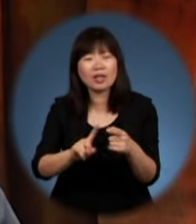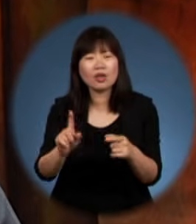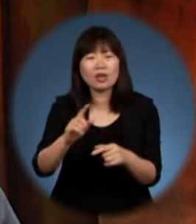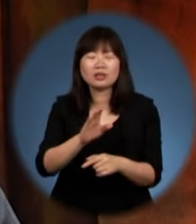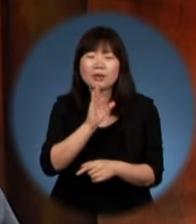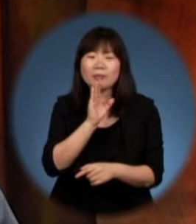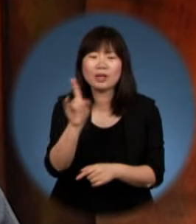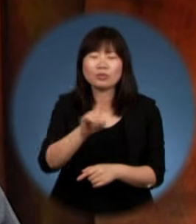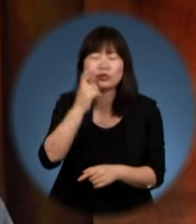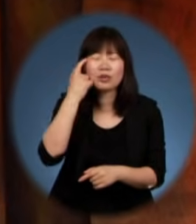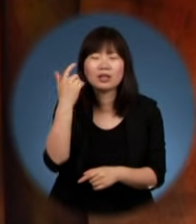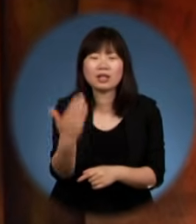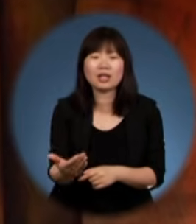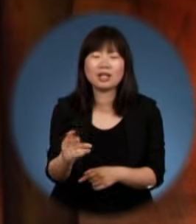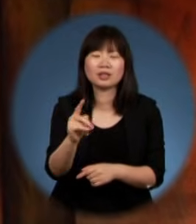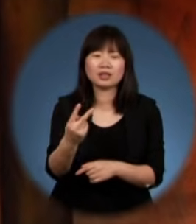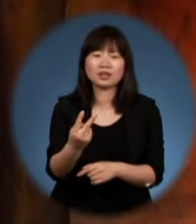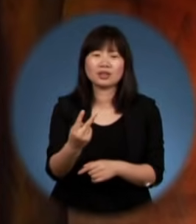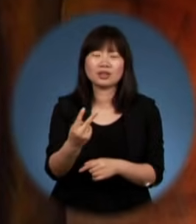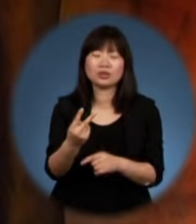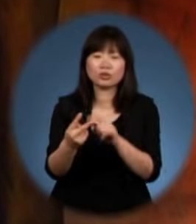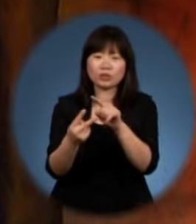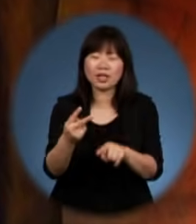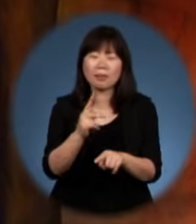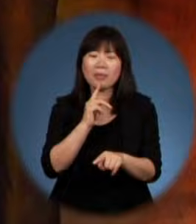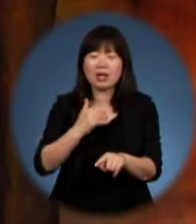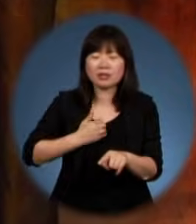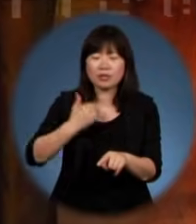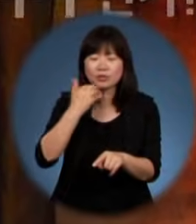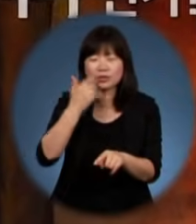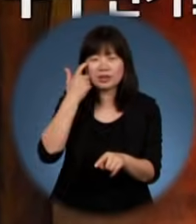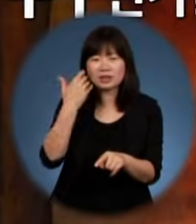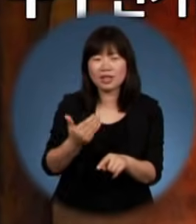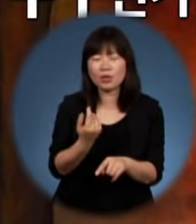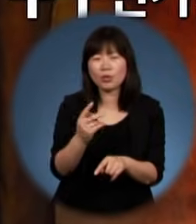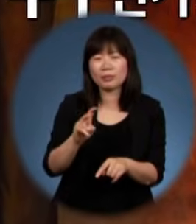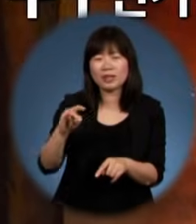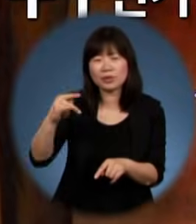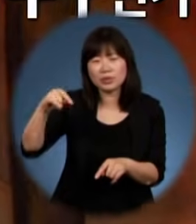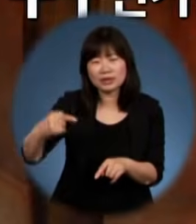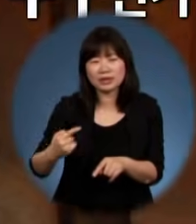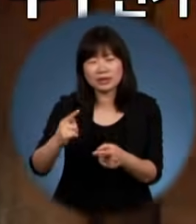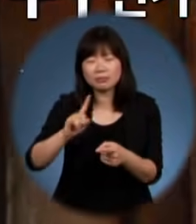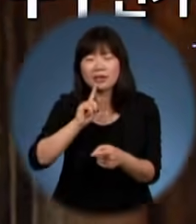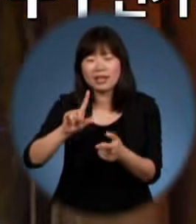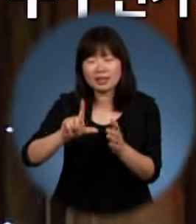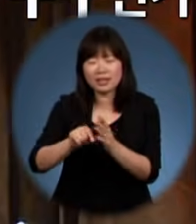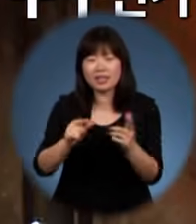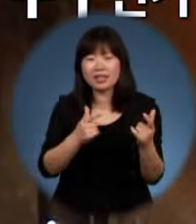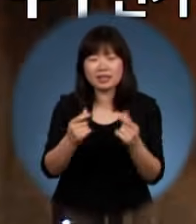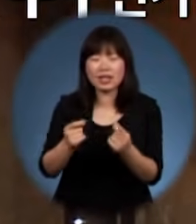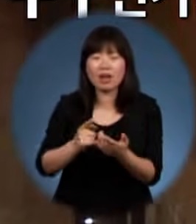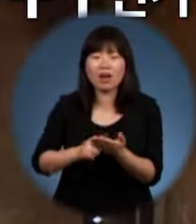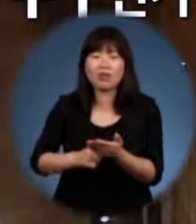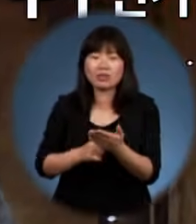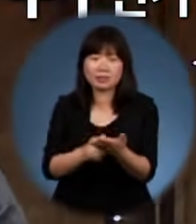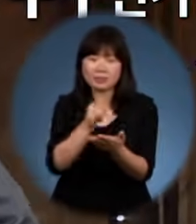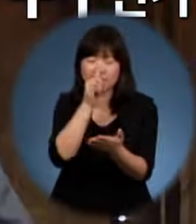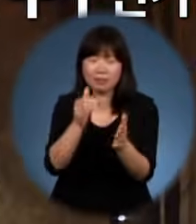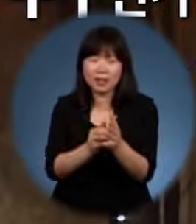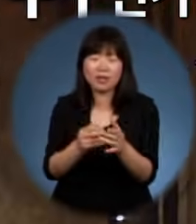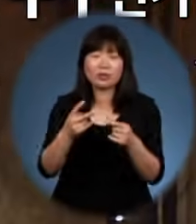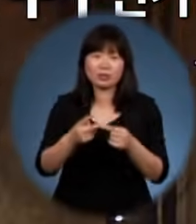무엇이었습니까 이 두 가셨어요 나는 누구인가 은 이미 호메로스 대해서 이야기해 때다 제가 언급해 드린 이야기죠